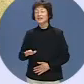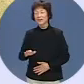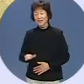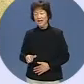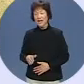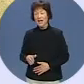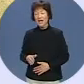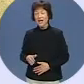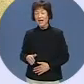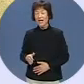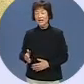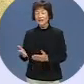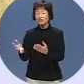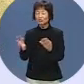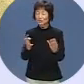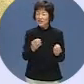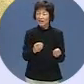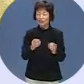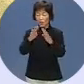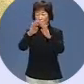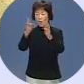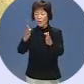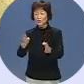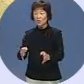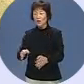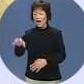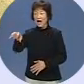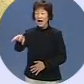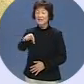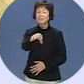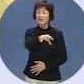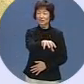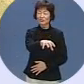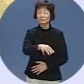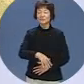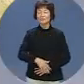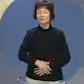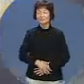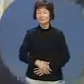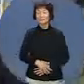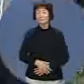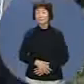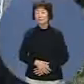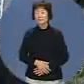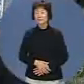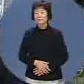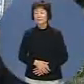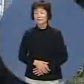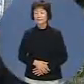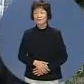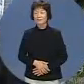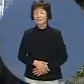さんの縁の行者のね、お像が祀られてます。ということは生駒市内で